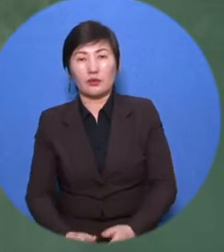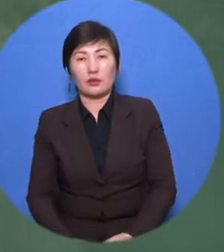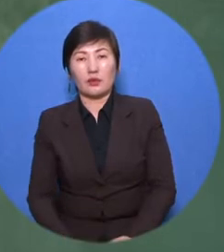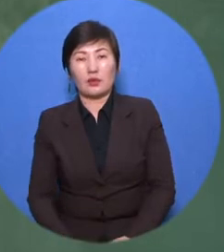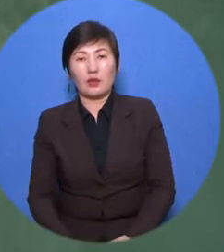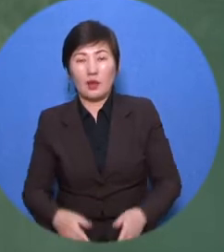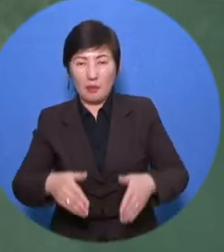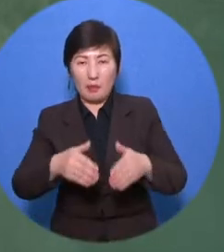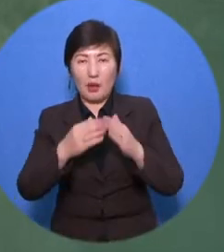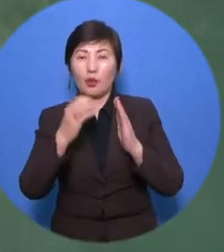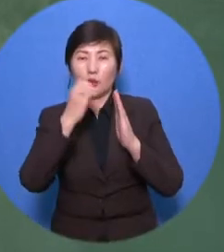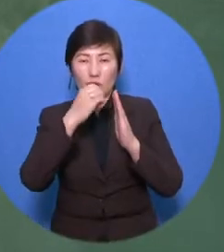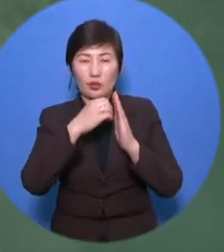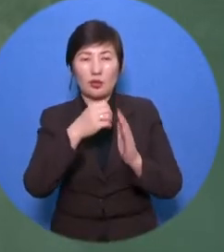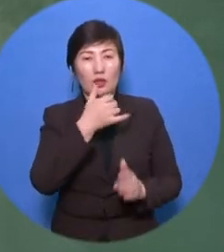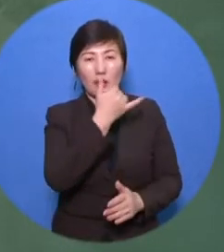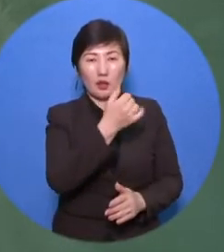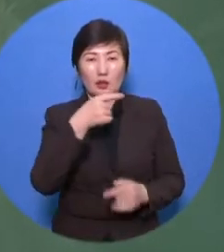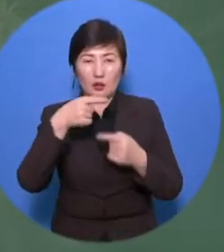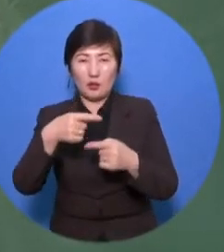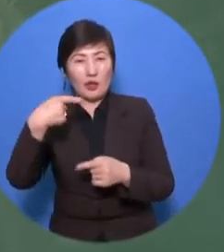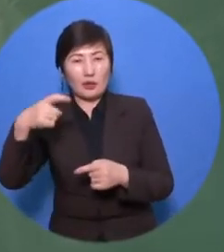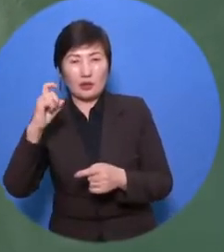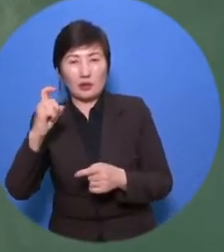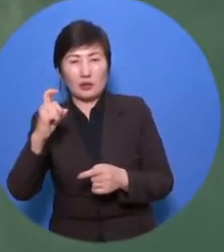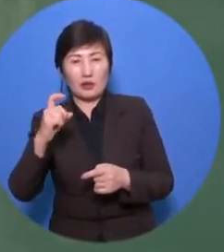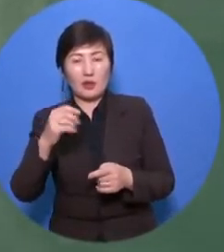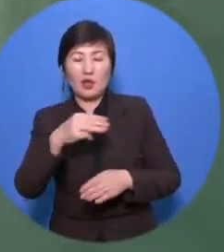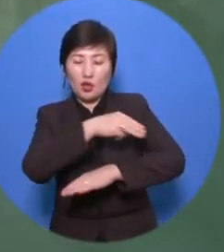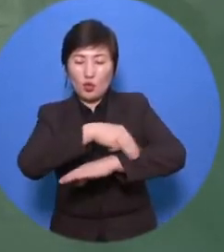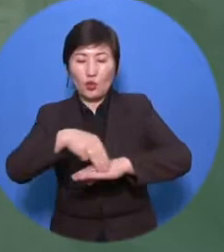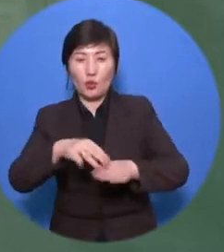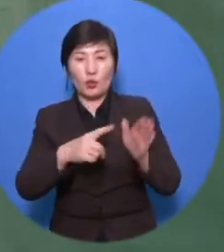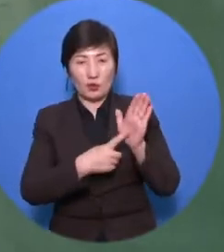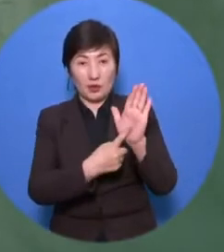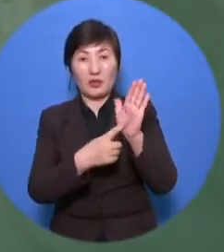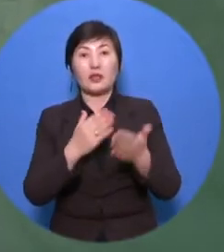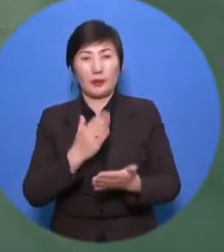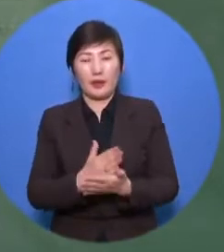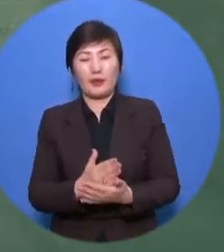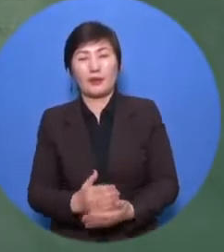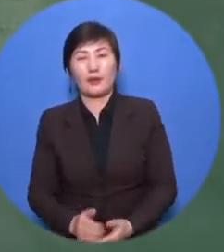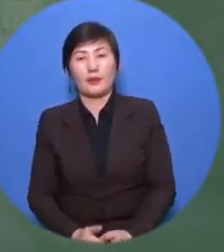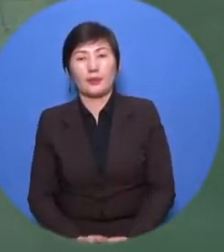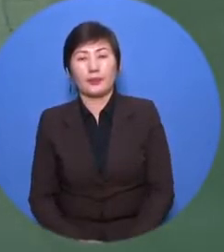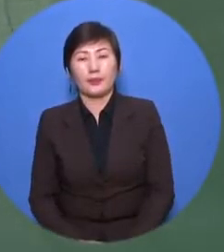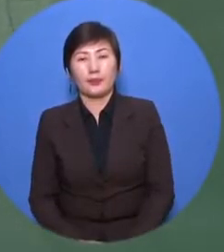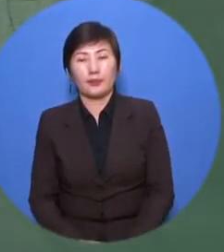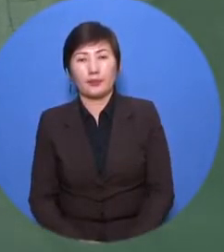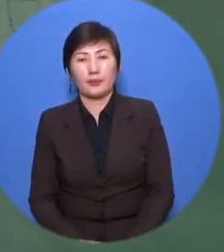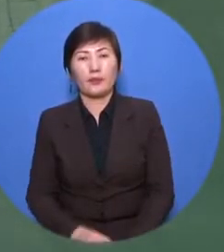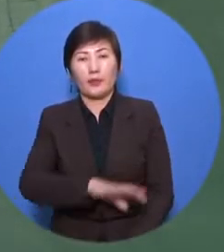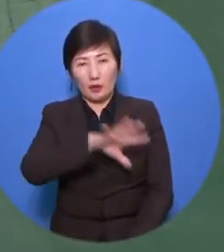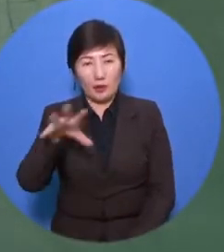бидний байгуулах ёстой y тэнцүү хасах x гэсэн шулуун маань дүрслэгдэж байна. За одоо бүгдээрээ шулуун